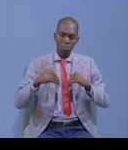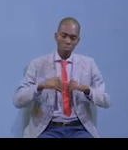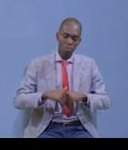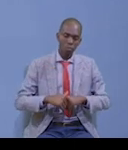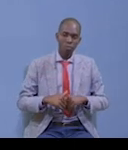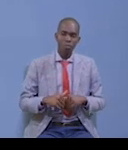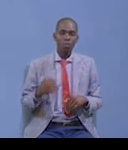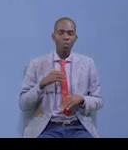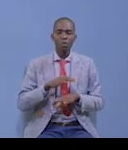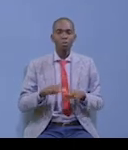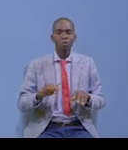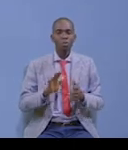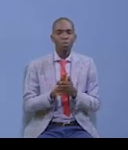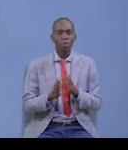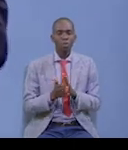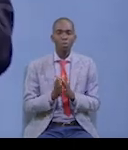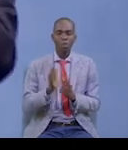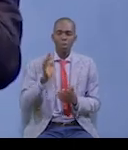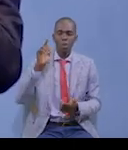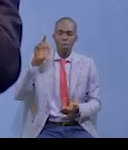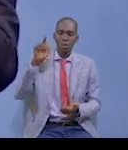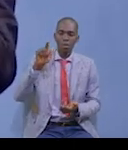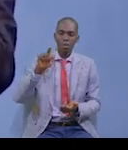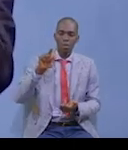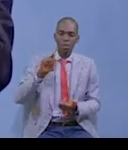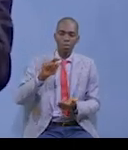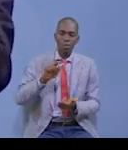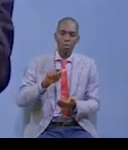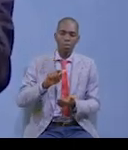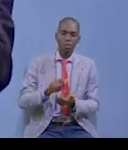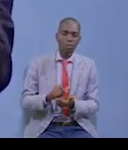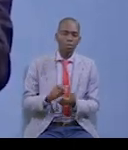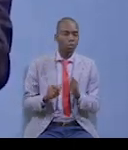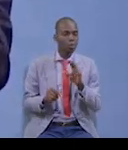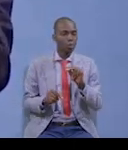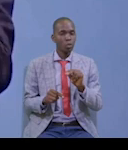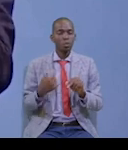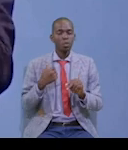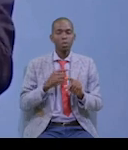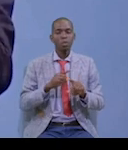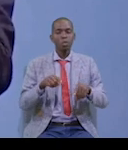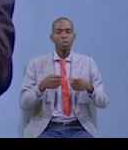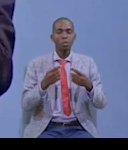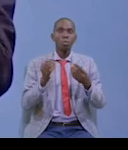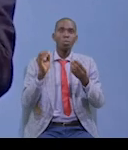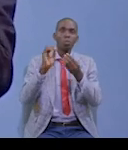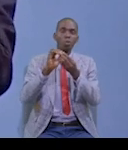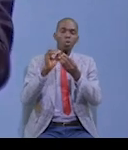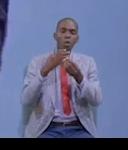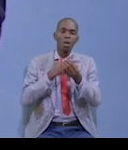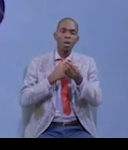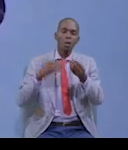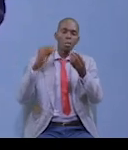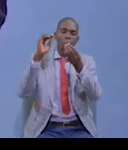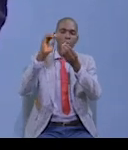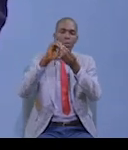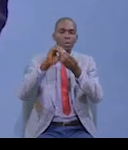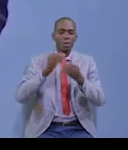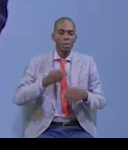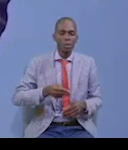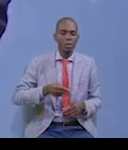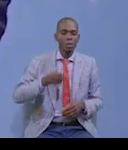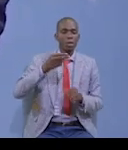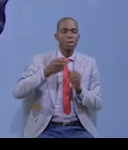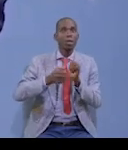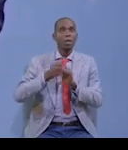less and less. మనం ఇంకా తక్కువగా తరిగిపోము. We go more and more. మనము మరి ఎక్కువగా ముందుకు వెళ్తాం. And